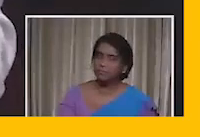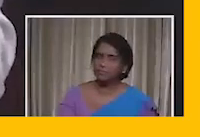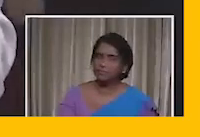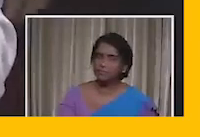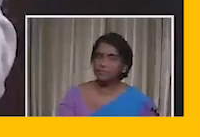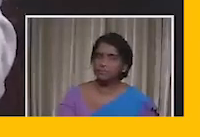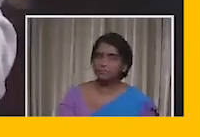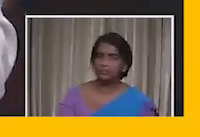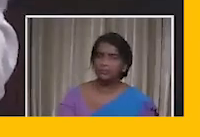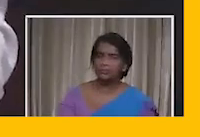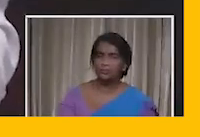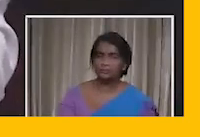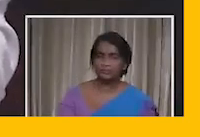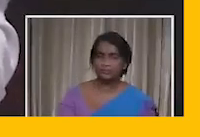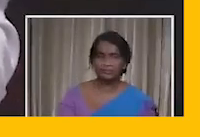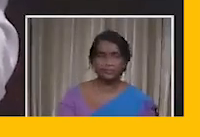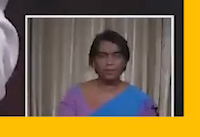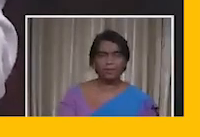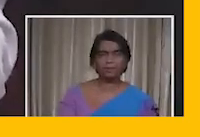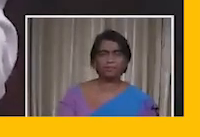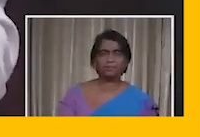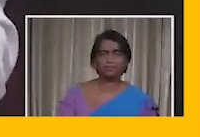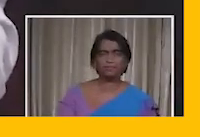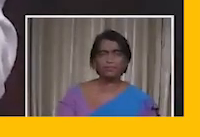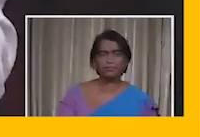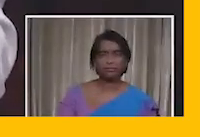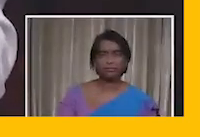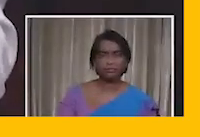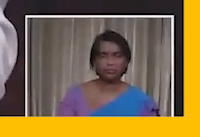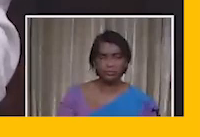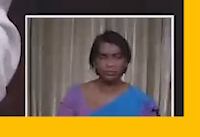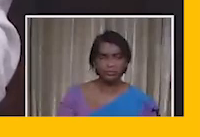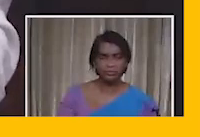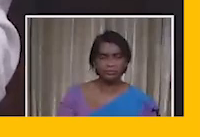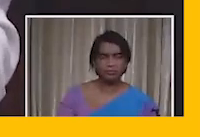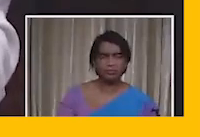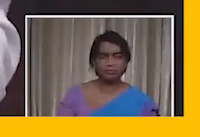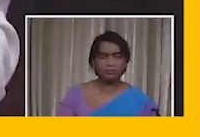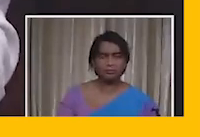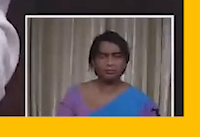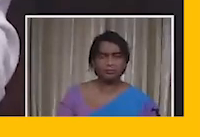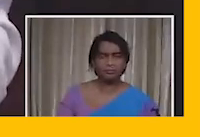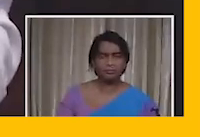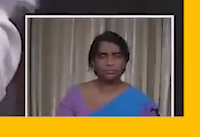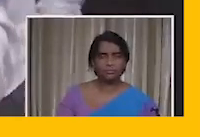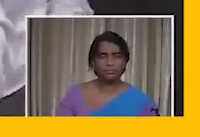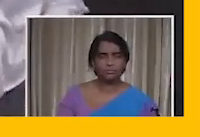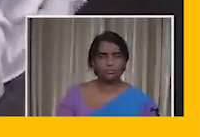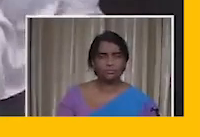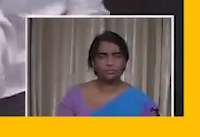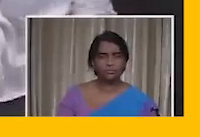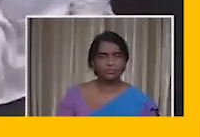කියන්නේ මෙරට ගොඩ ගැනීමට අග්‍රාමාත්‍යවරයා තමගෙන් විසඳුම් ඇසුවවත් ඊට කලින් යුත්තේ